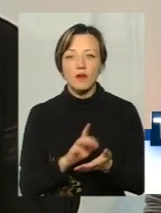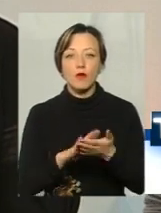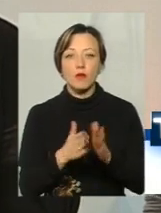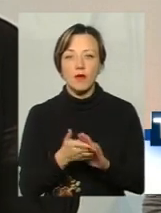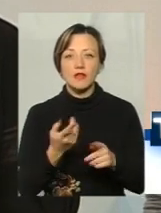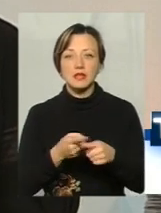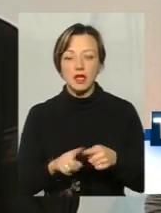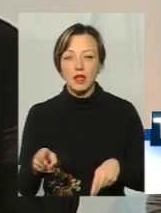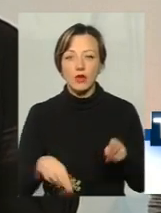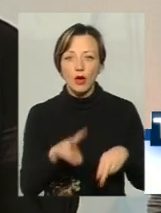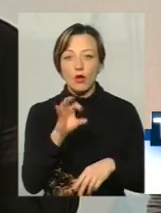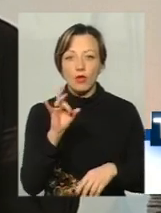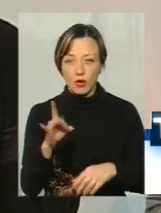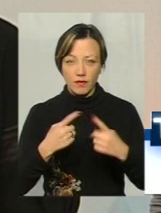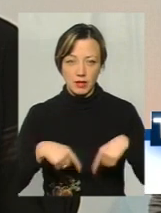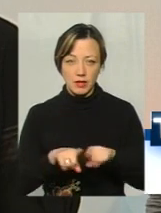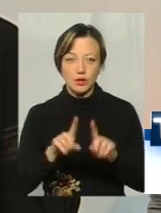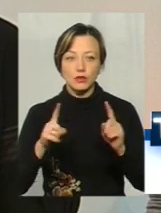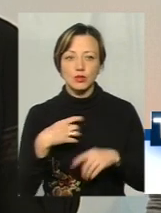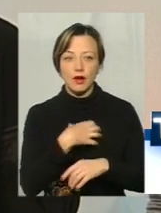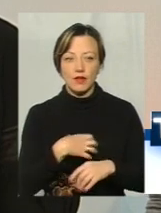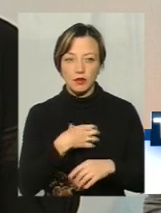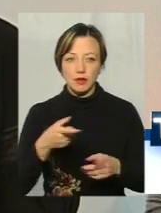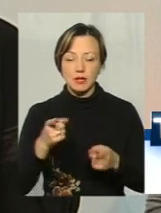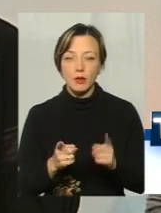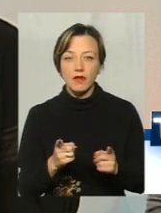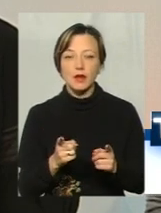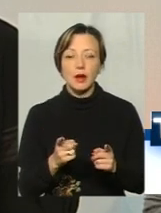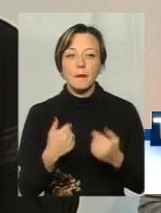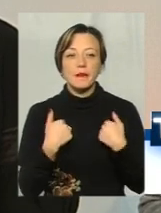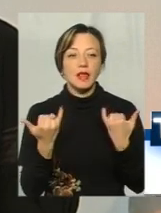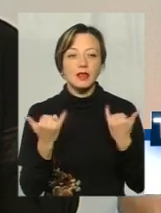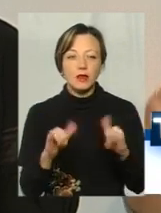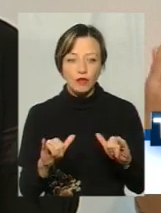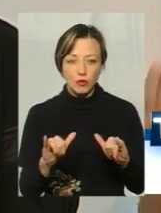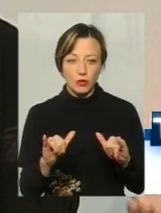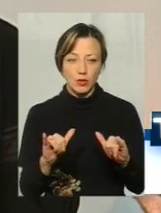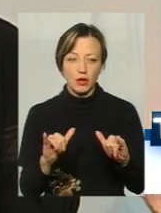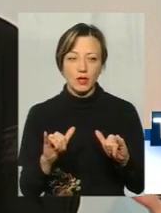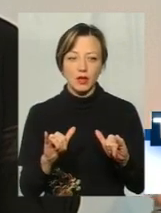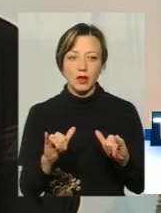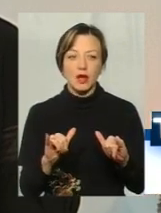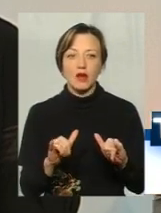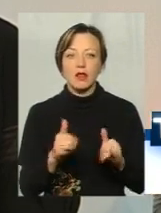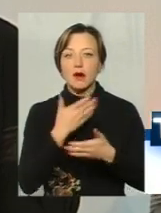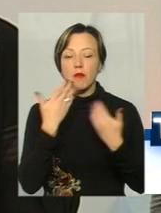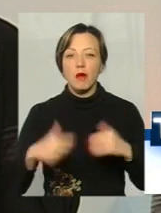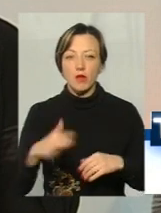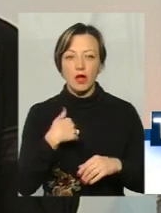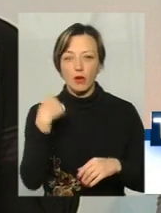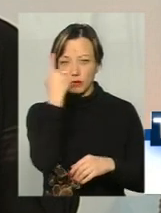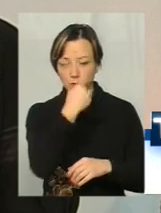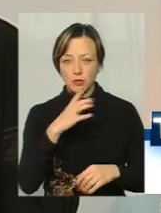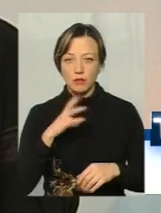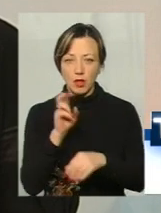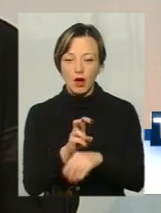– це хірургія і лор-відділення. Це дуже важливо насправді. І мене дивує, коли говорять, що немає площ. Я особисто була